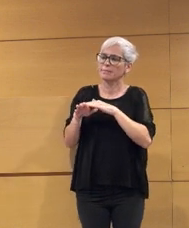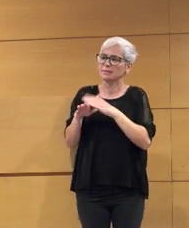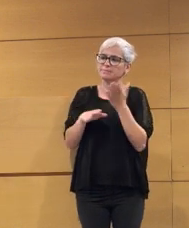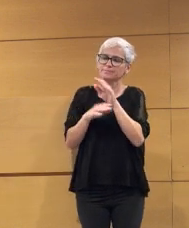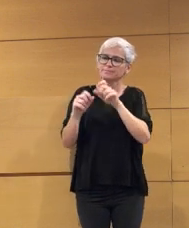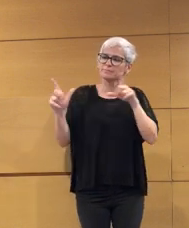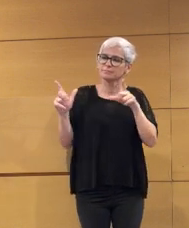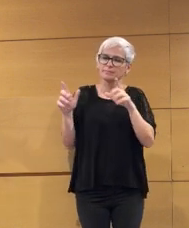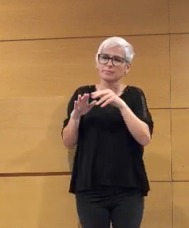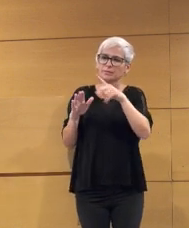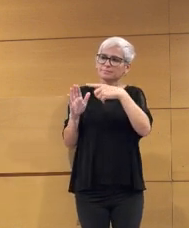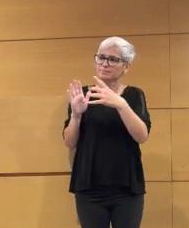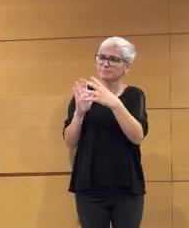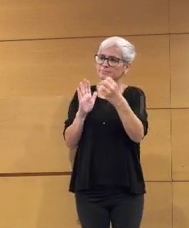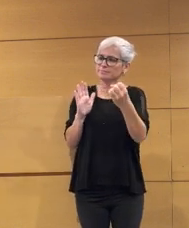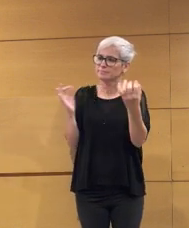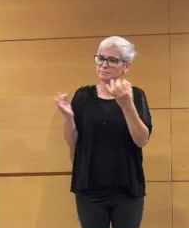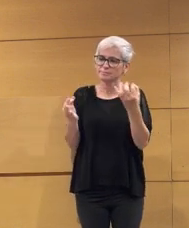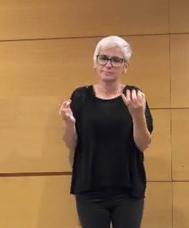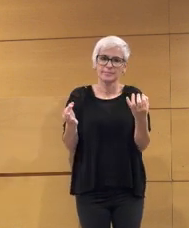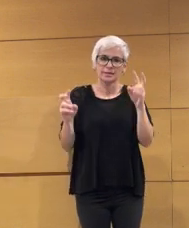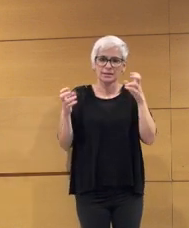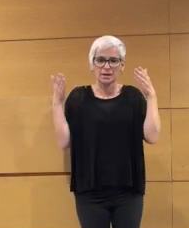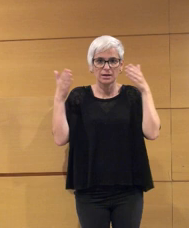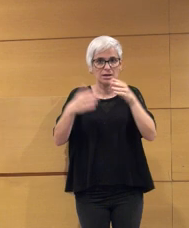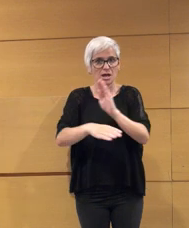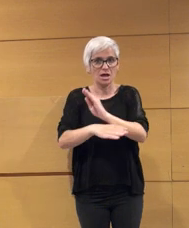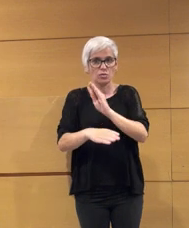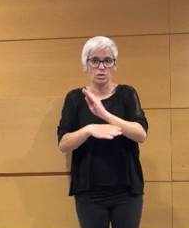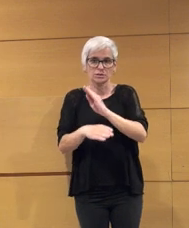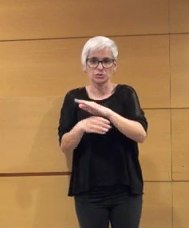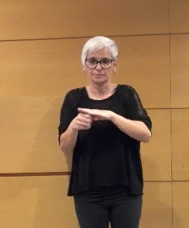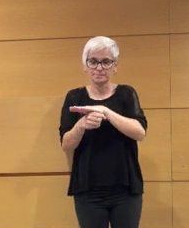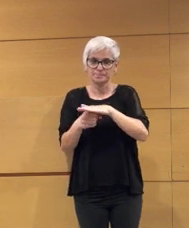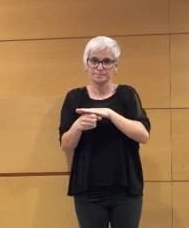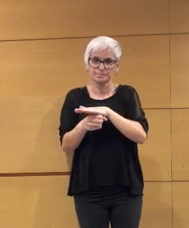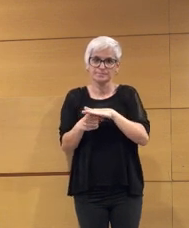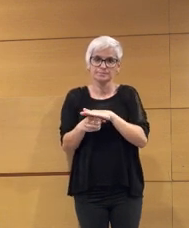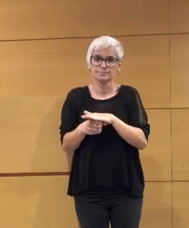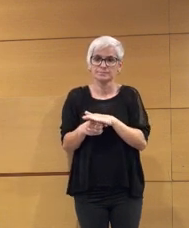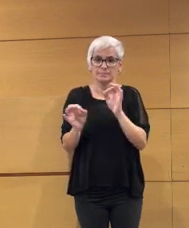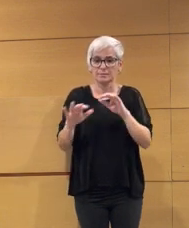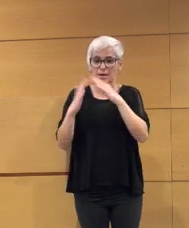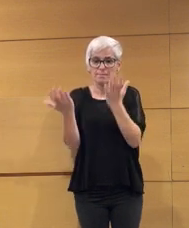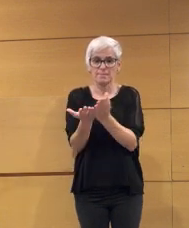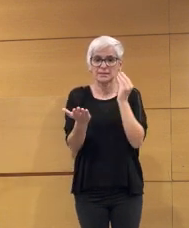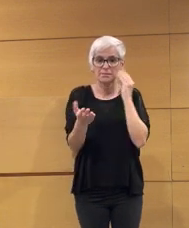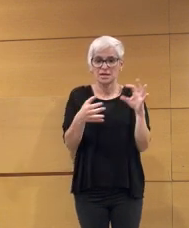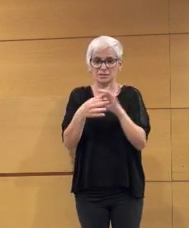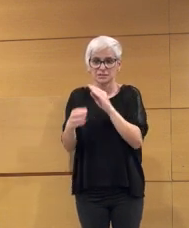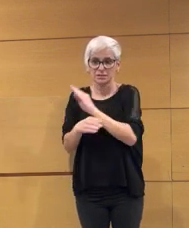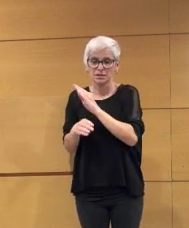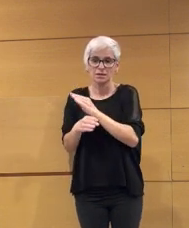aquí, o sigui, està basat, no, en el que seria l'educació, que seria l'educació en el metavers, i les